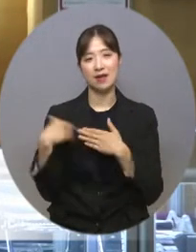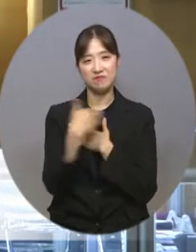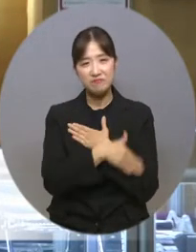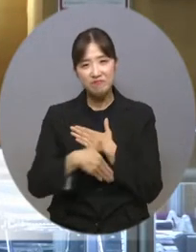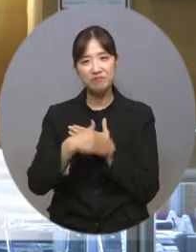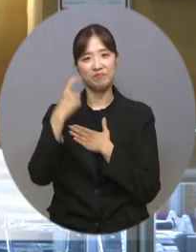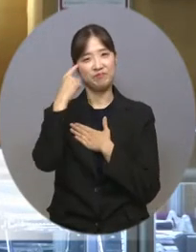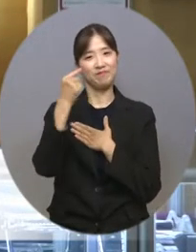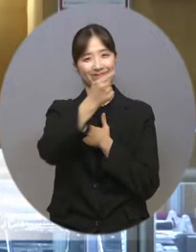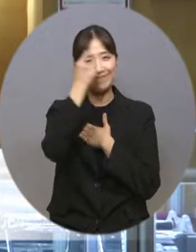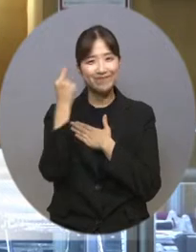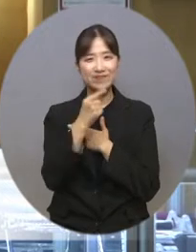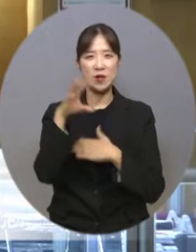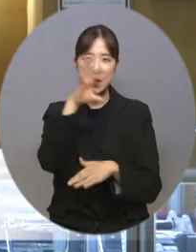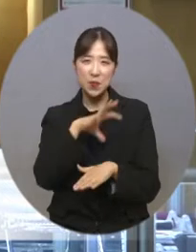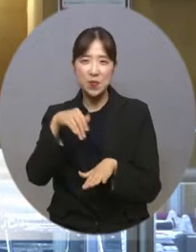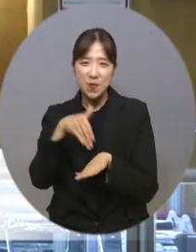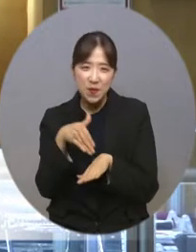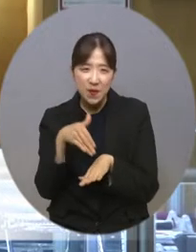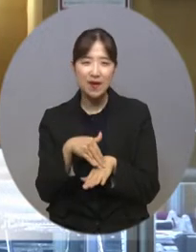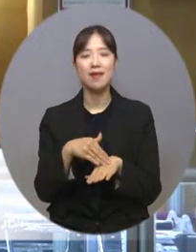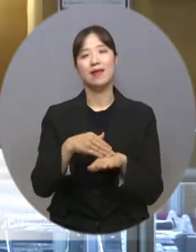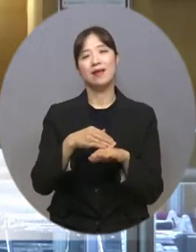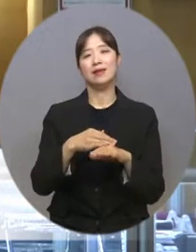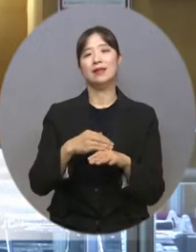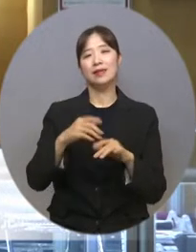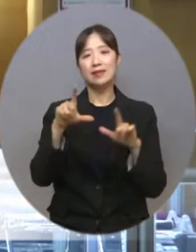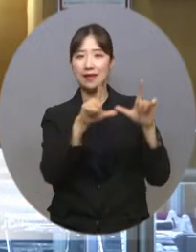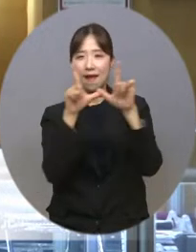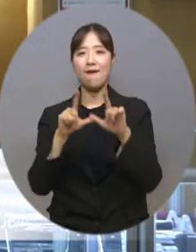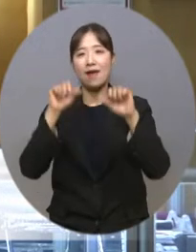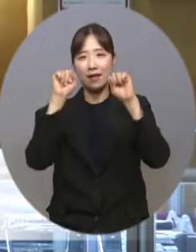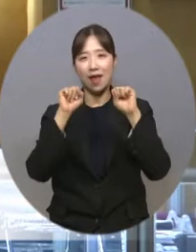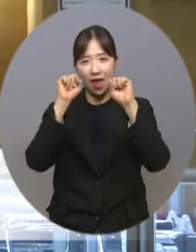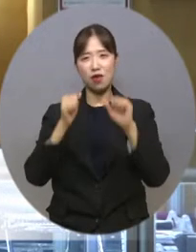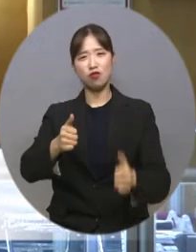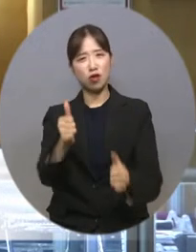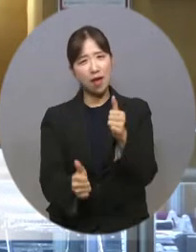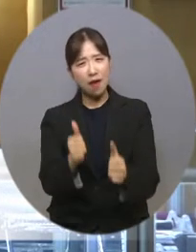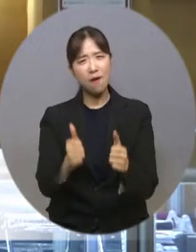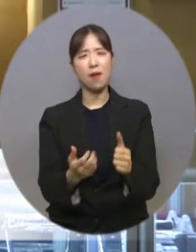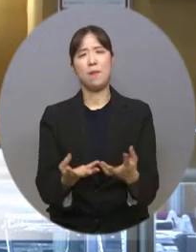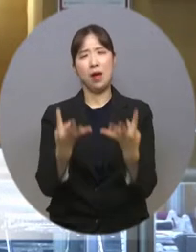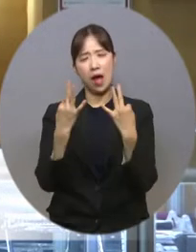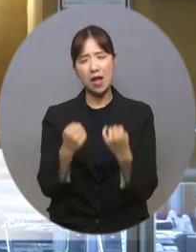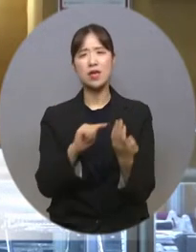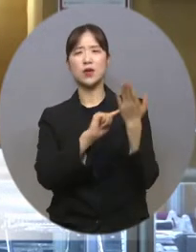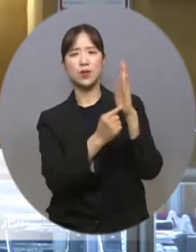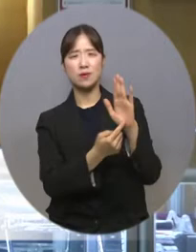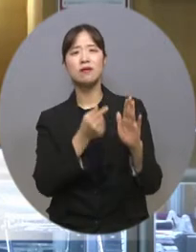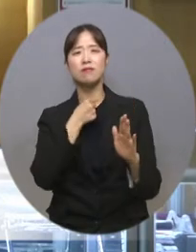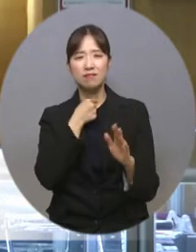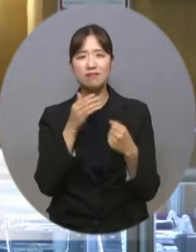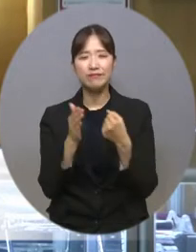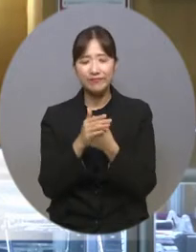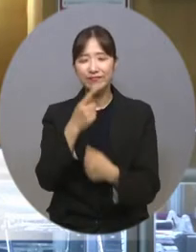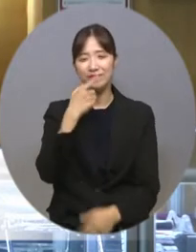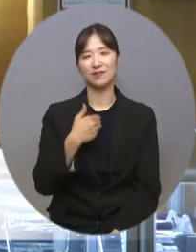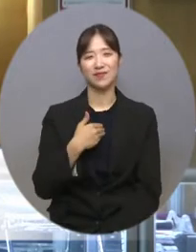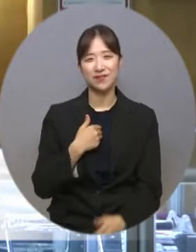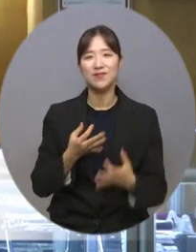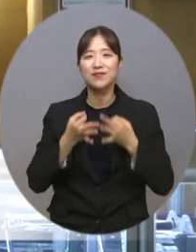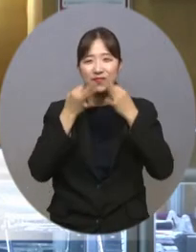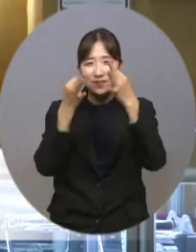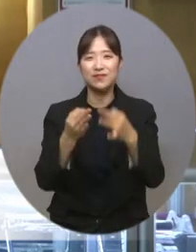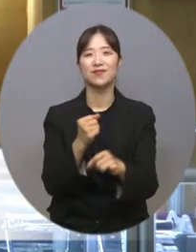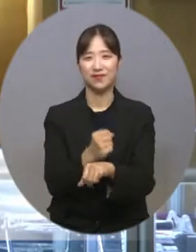심신을 단련하는 생활체육대회가 많이 이루어질 수 있도록 복지관으로서는 최선의